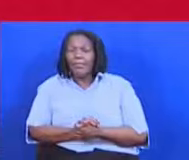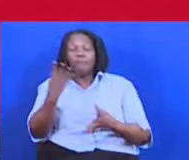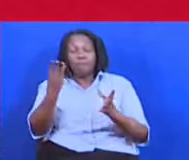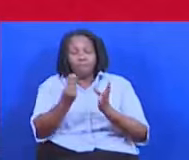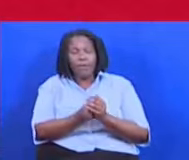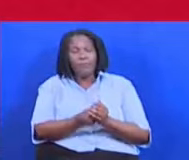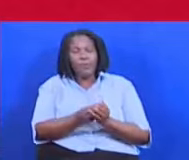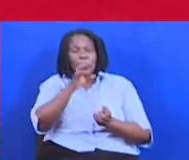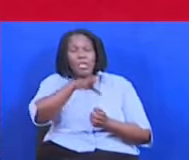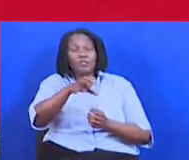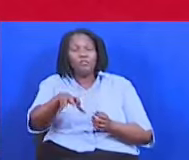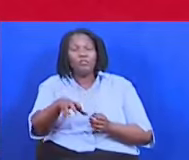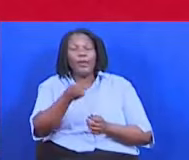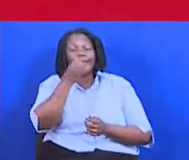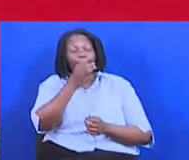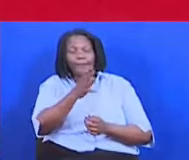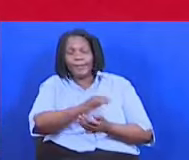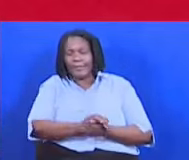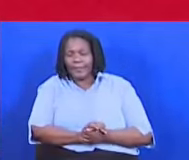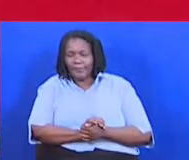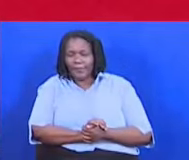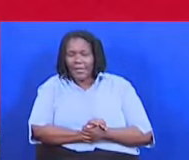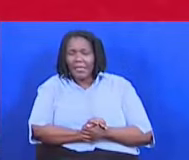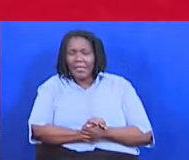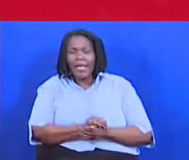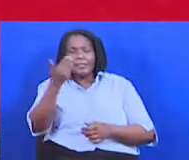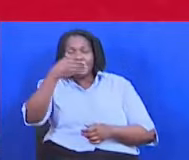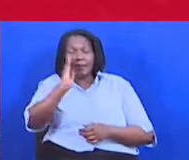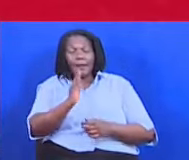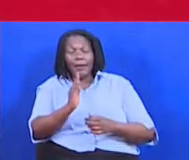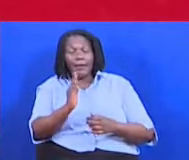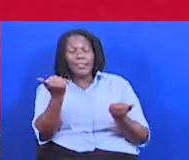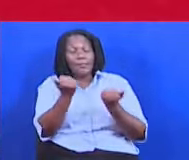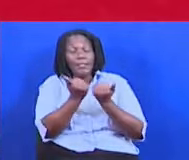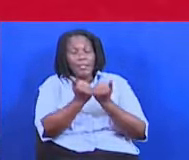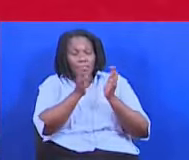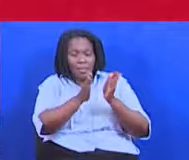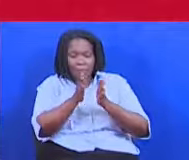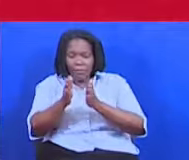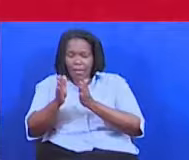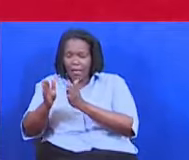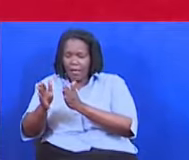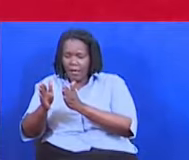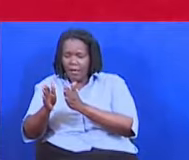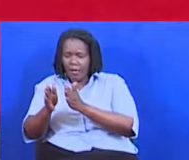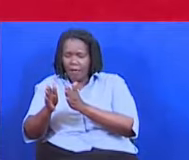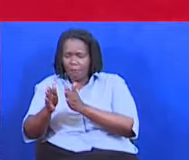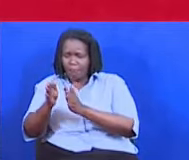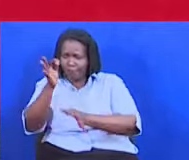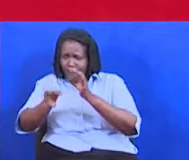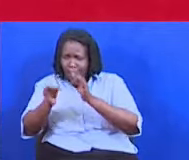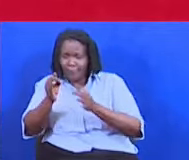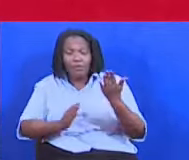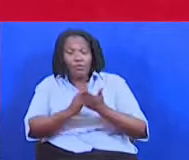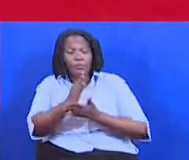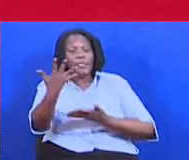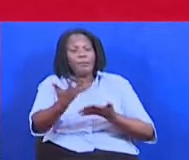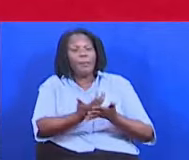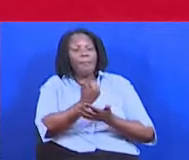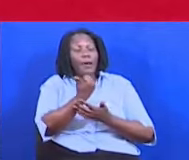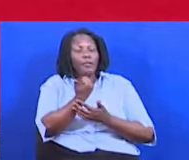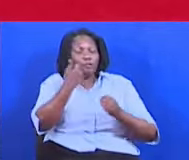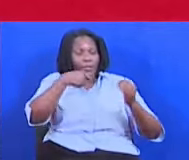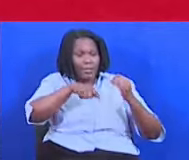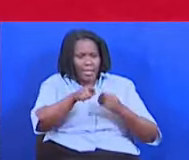ikiwemo halmashauri ya Temeke katika soko la Stereo. Na tayari serikali imeshaweka mpango kwanza kupitia mapato ya ndani ili ianze